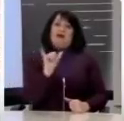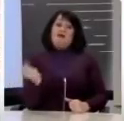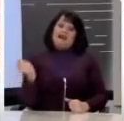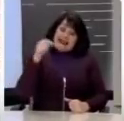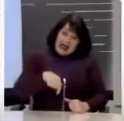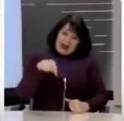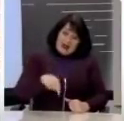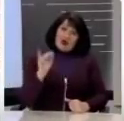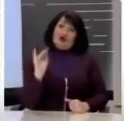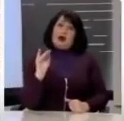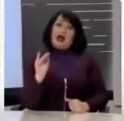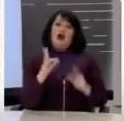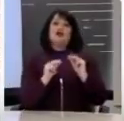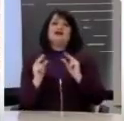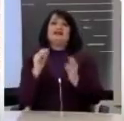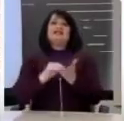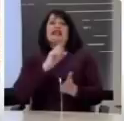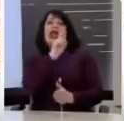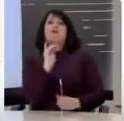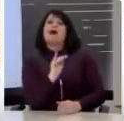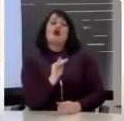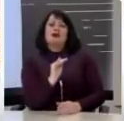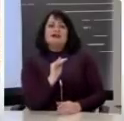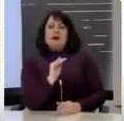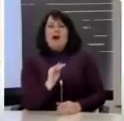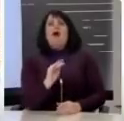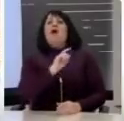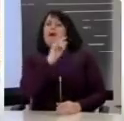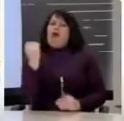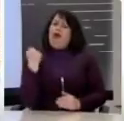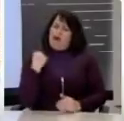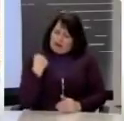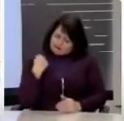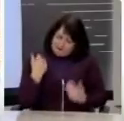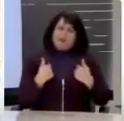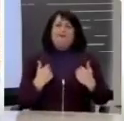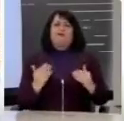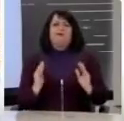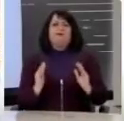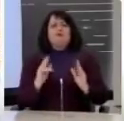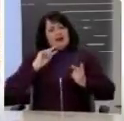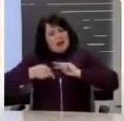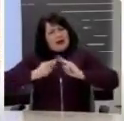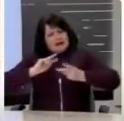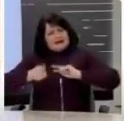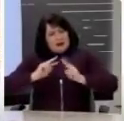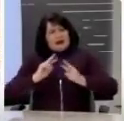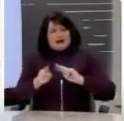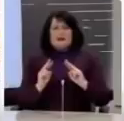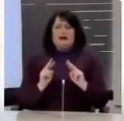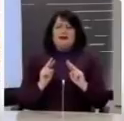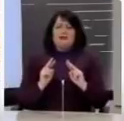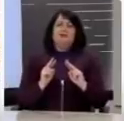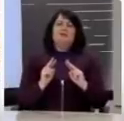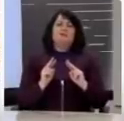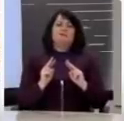Πέμπτη στη συζήτηση της επερωτήσεως, να ρωτήσει ό,τι θέλει, να πάρει όλες τις απαντήσεις και